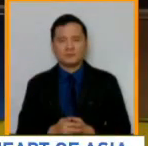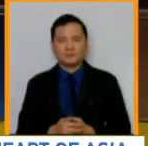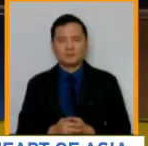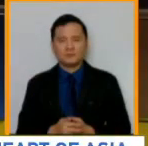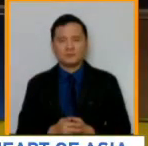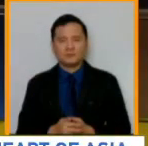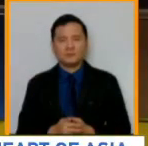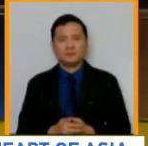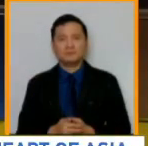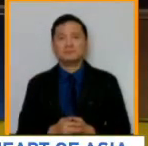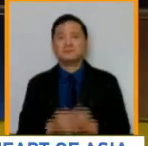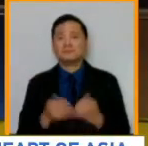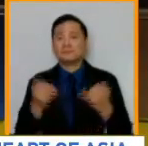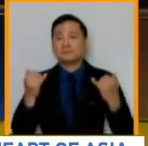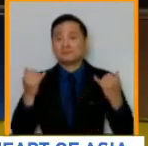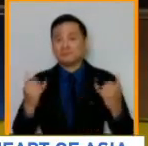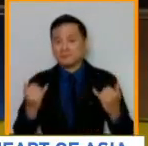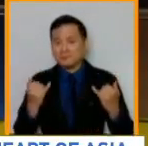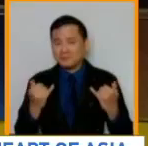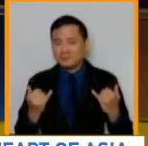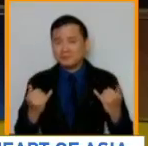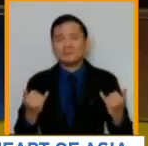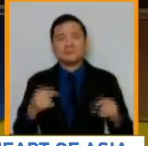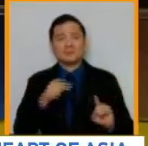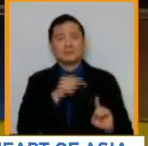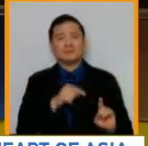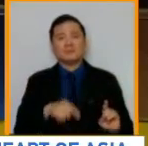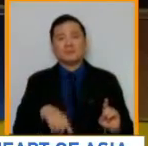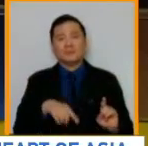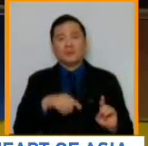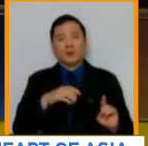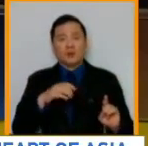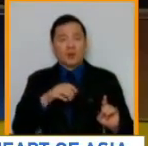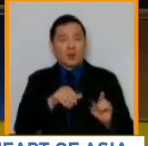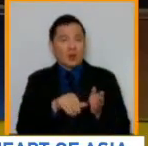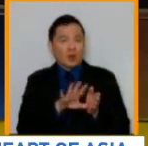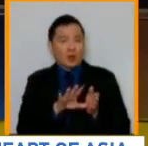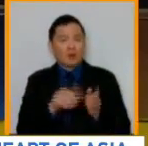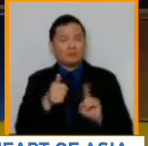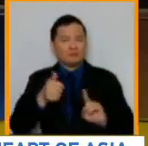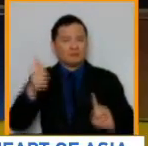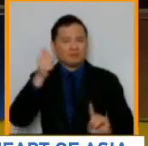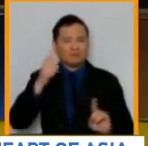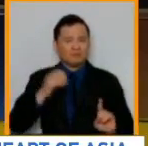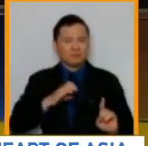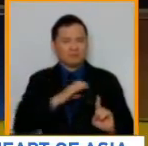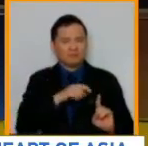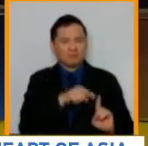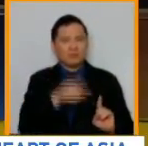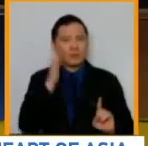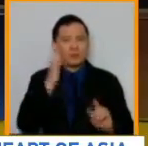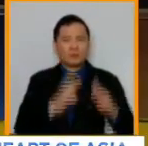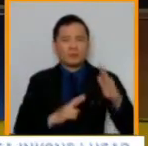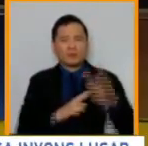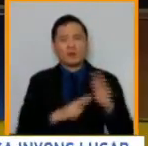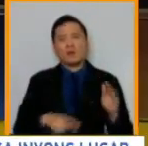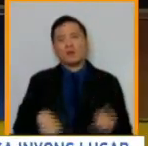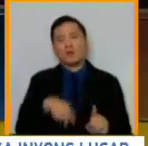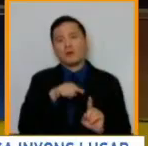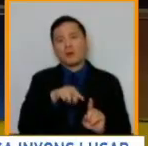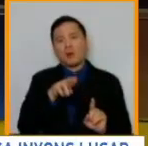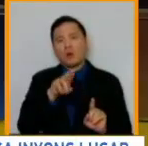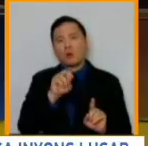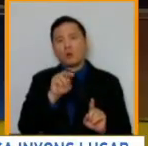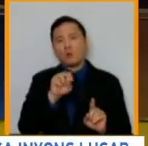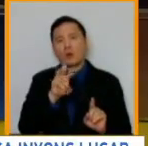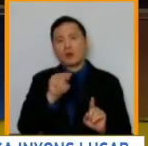ng pagre-retiro ni COMELEC Commissioner Rowena Guanzon. Malilipat naman bilang Presiding Commissioner ng 2nd Division si Commissioner